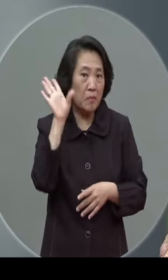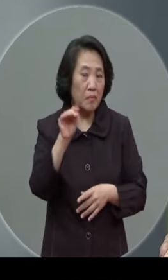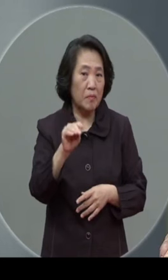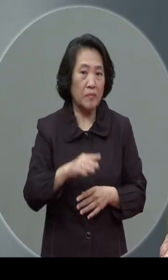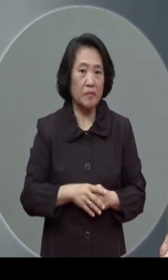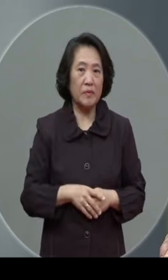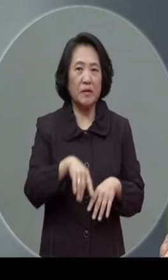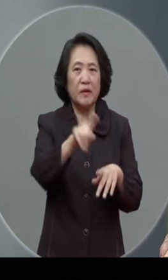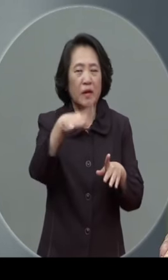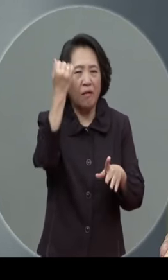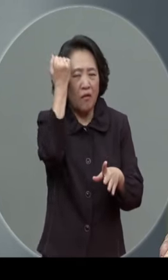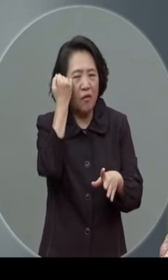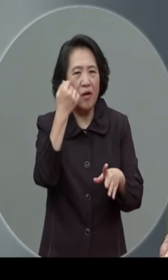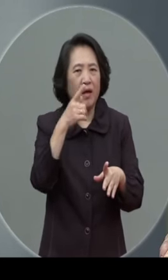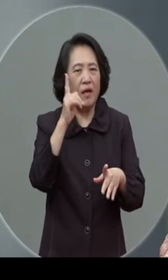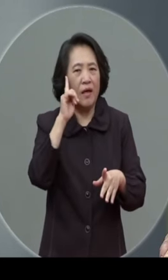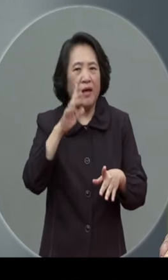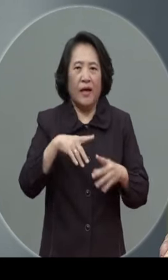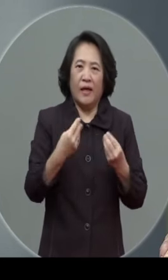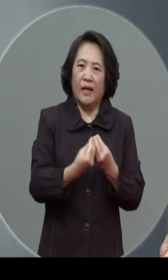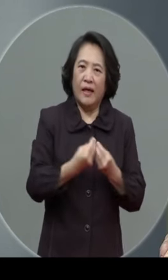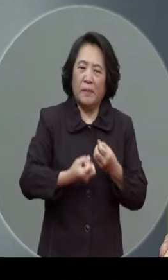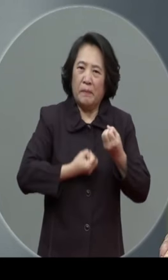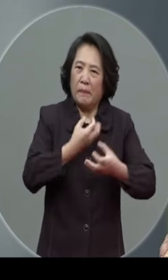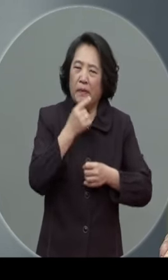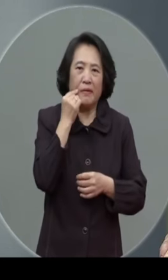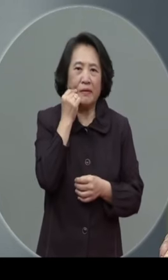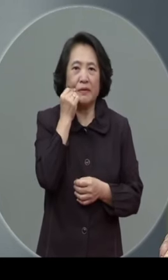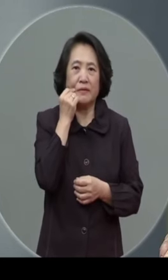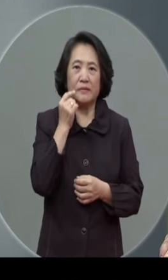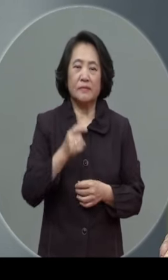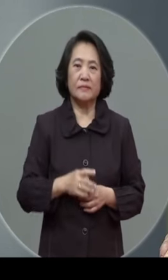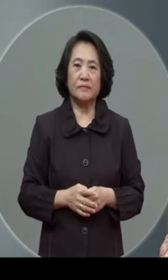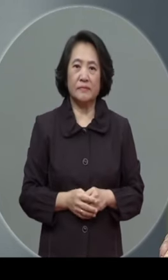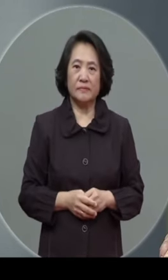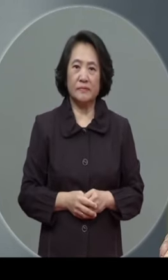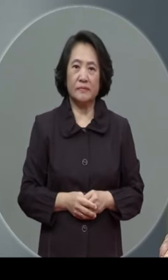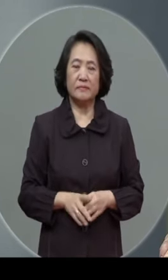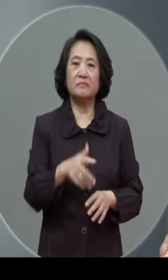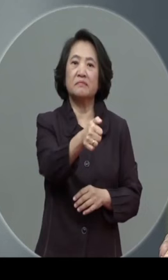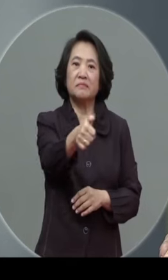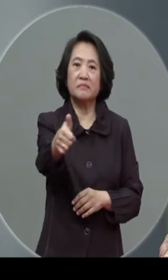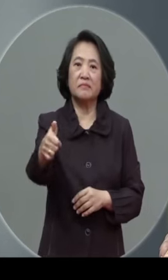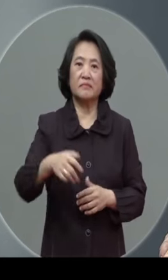有苦讲袂出来。多谢。